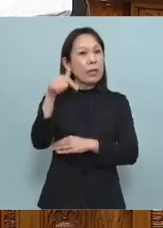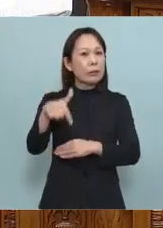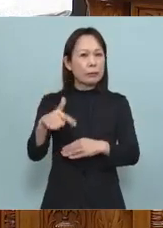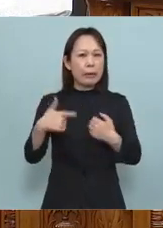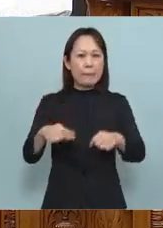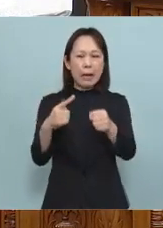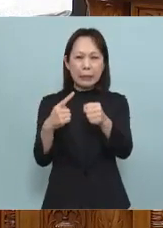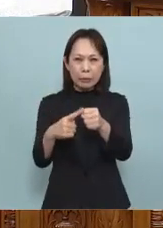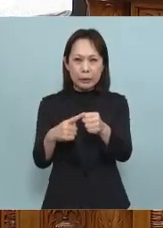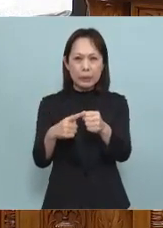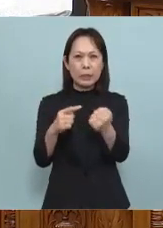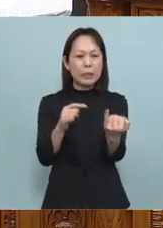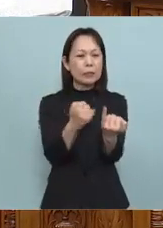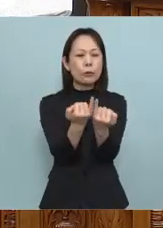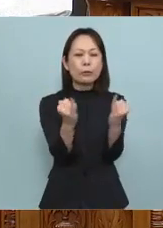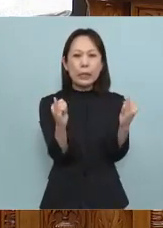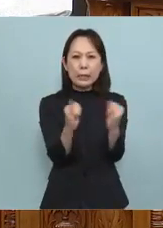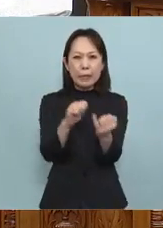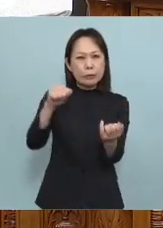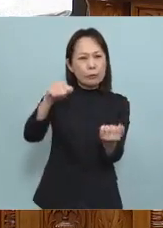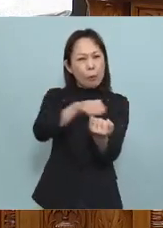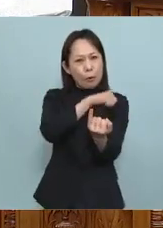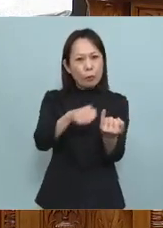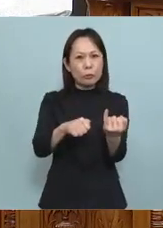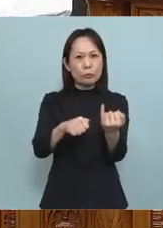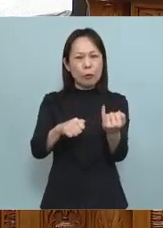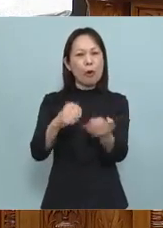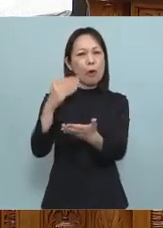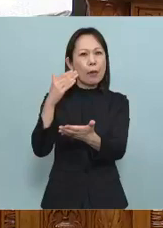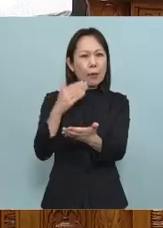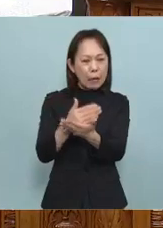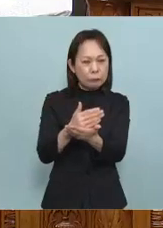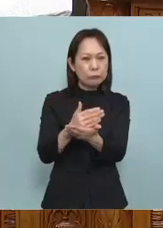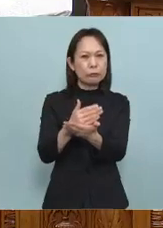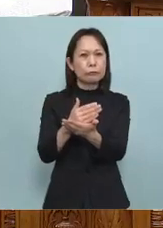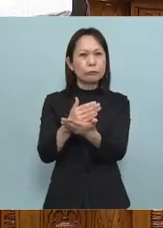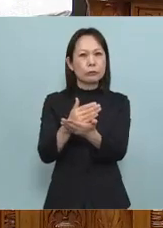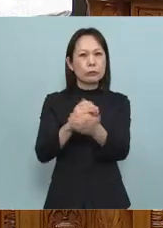性に対する暴力をなくす運動という啓発活動を